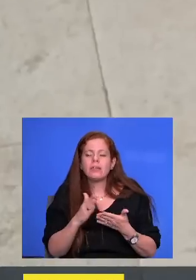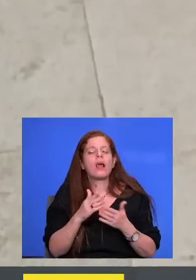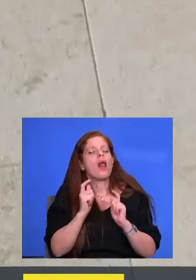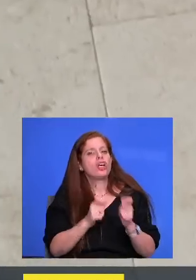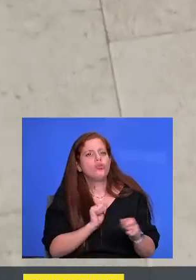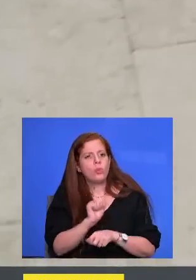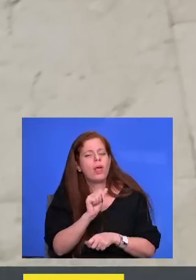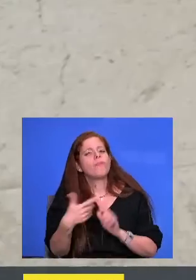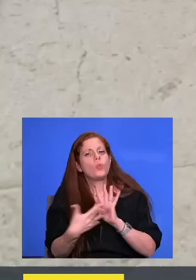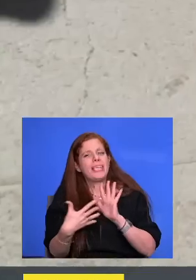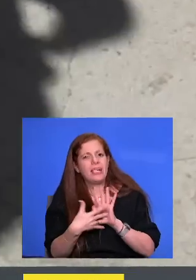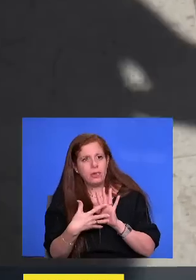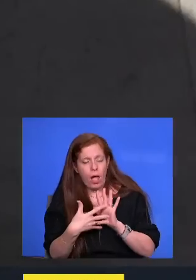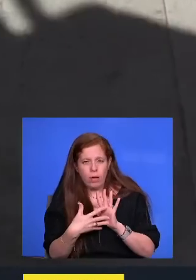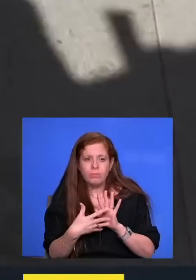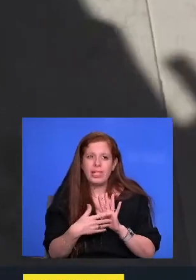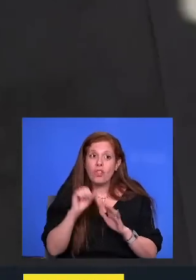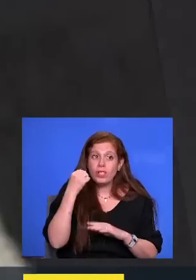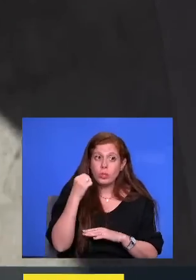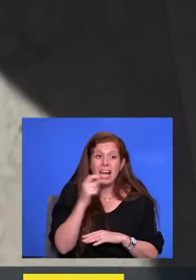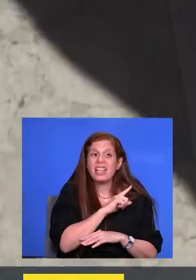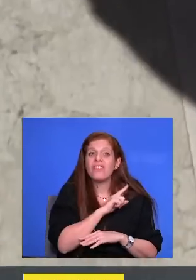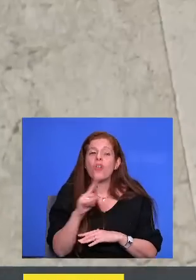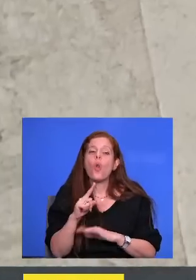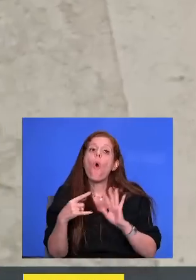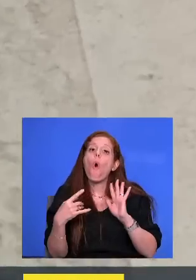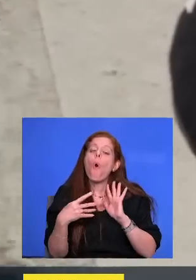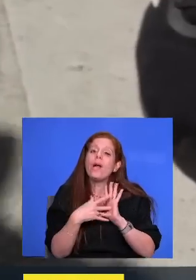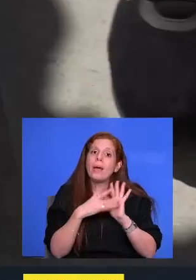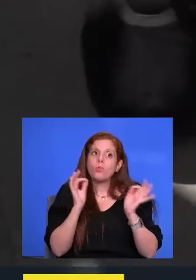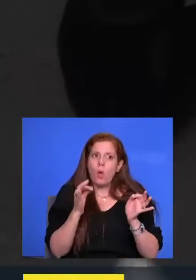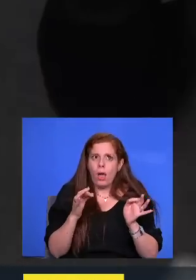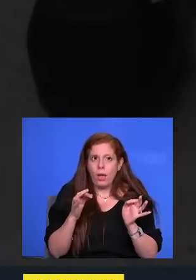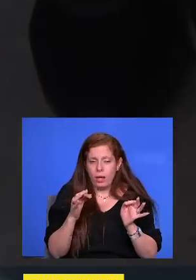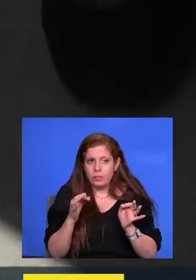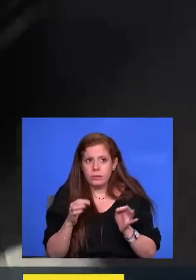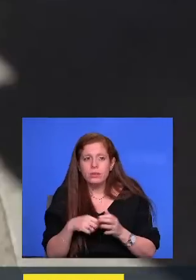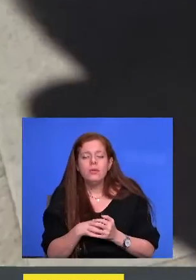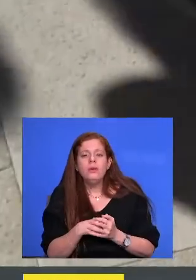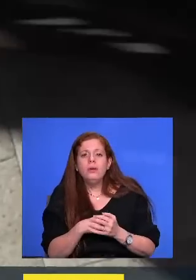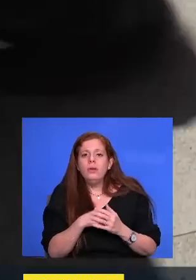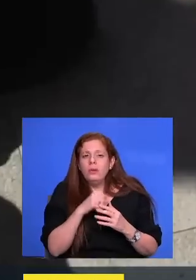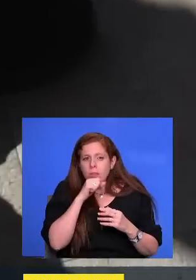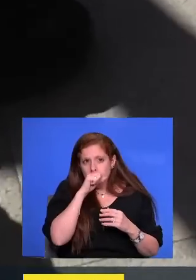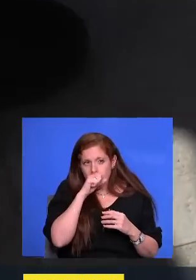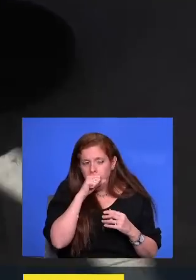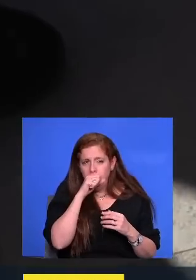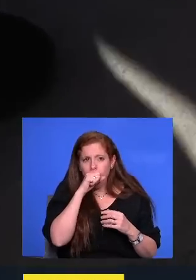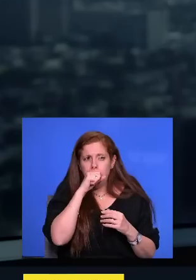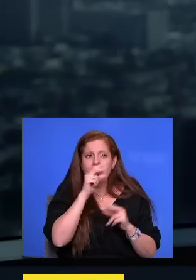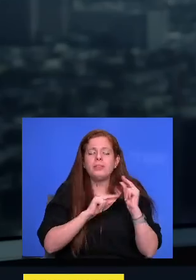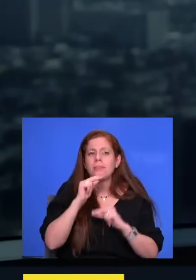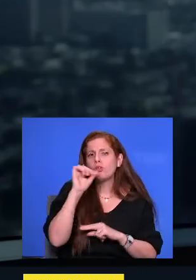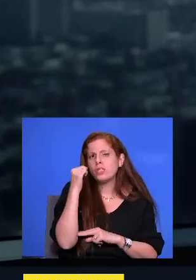סוציאלית ולא חוקר מיוחד, כפי שהחוק מחייב במקרים שבהם מעורבים אנשים עם מוגבלות. דיברה את עובדת סוציאלית רק פחות מ-10